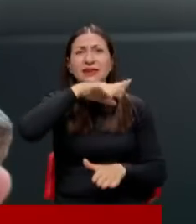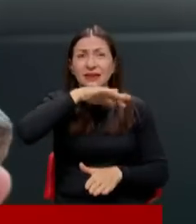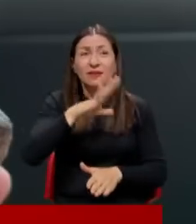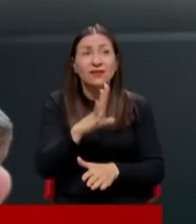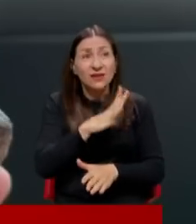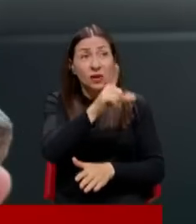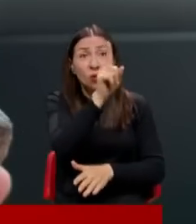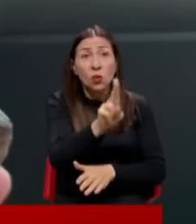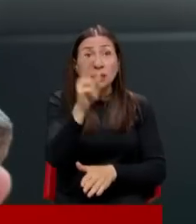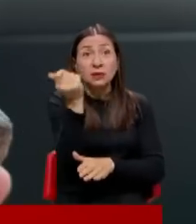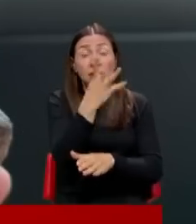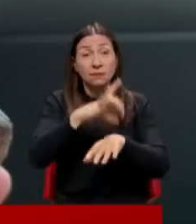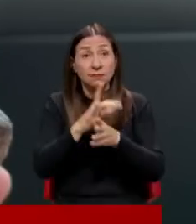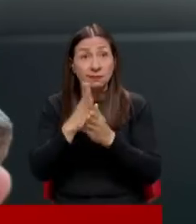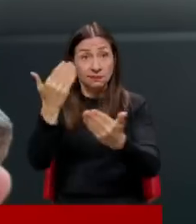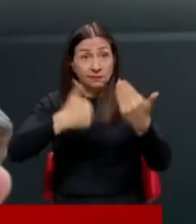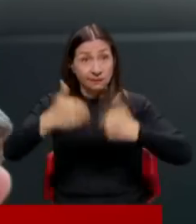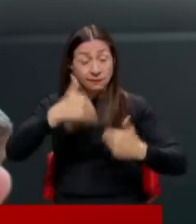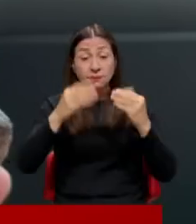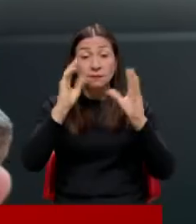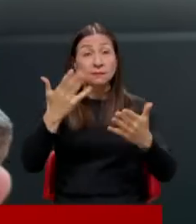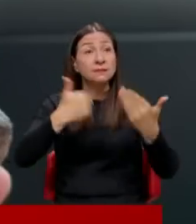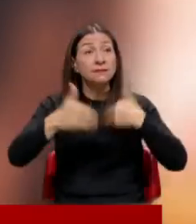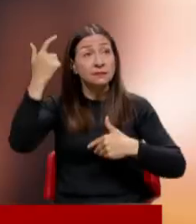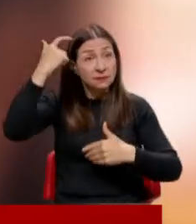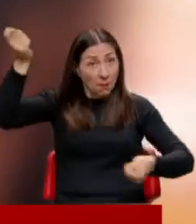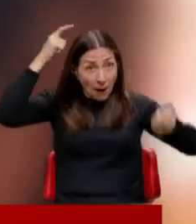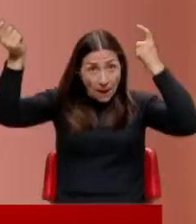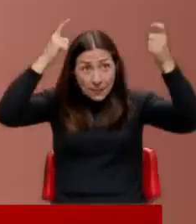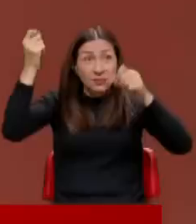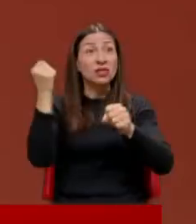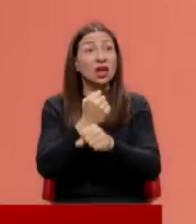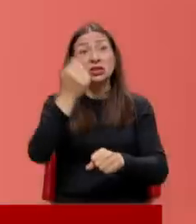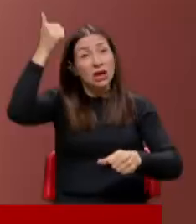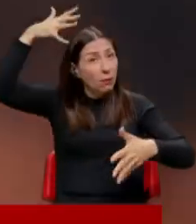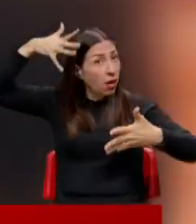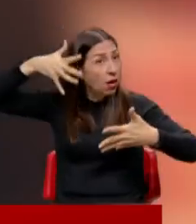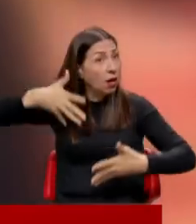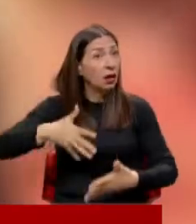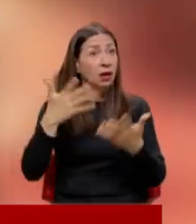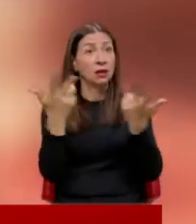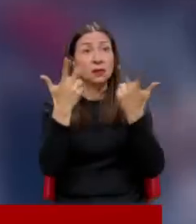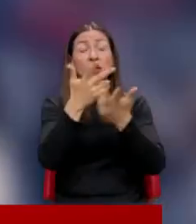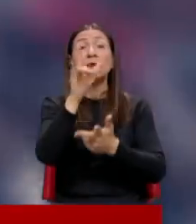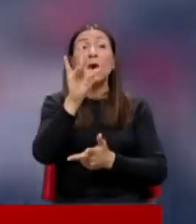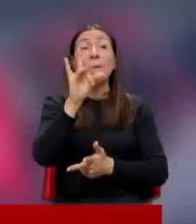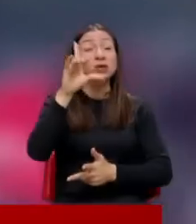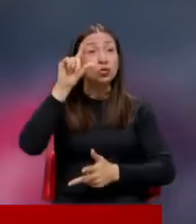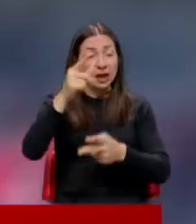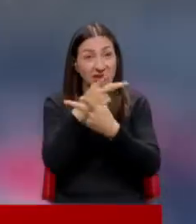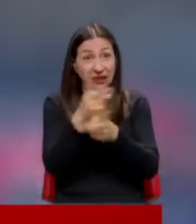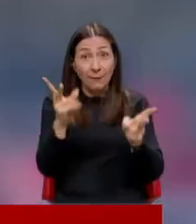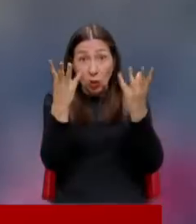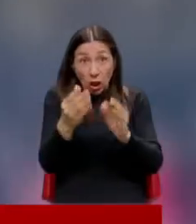yaşlıların olduğu 17 kişi yaralandı. Çoğu yaralının başına isabet etti. Taşlar kanlar içinde kaldılar. 15 şüpheli